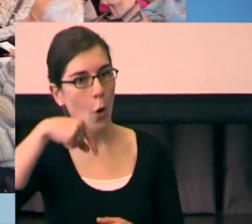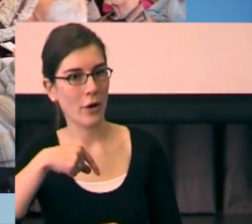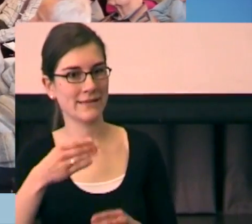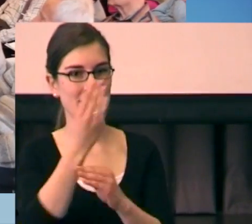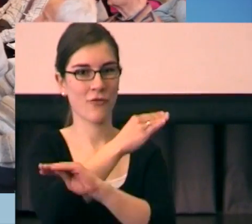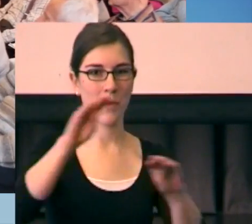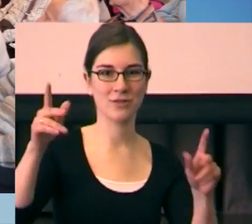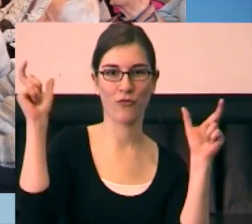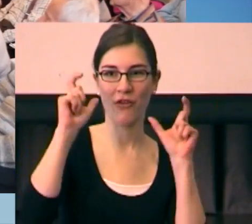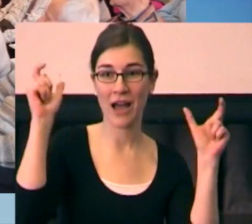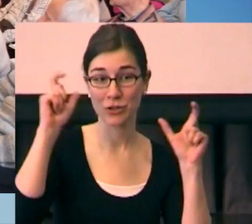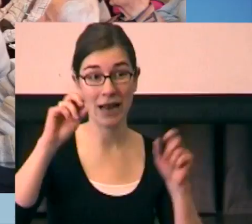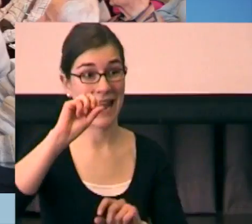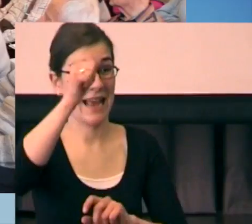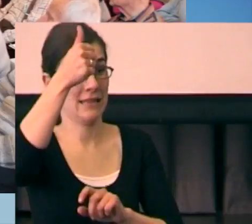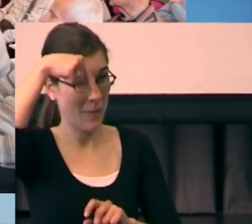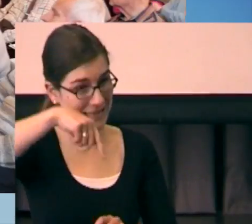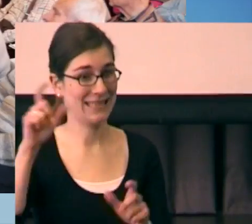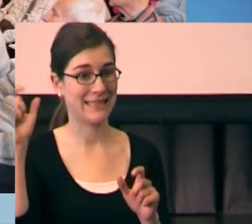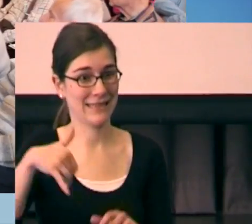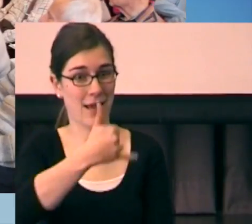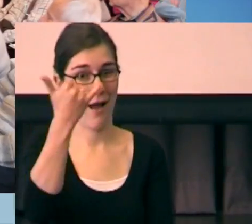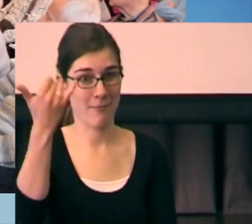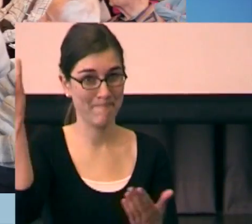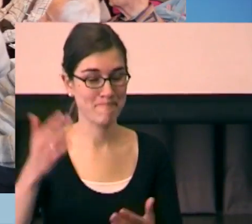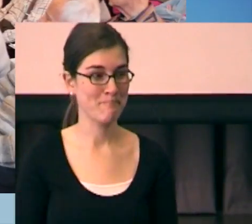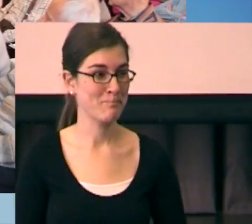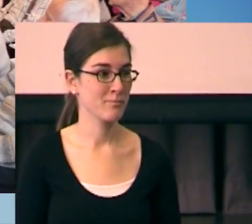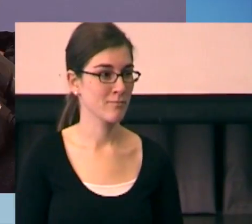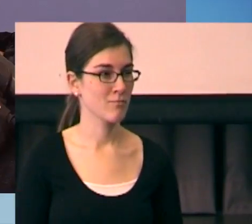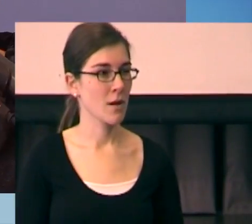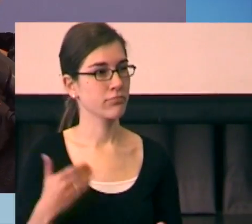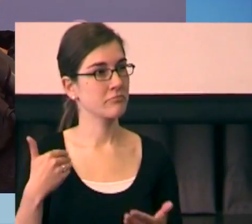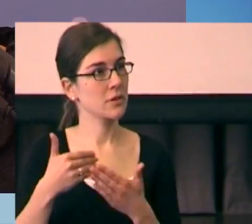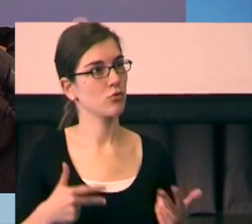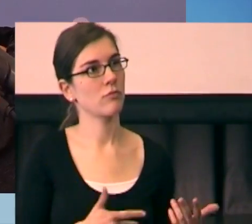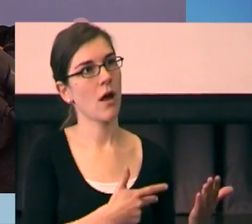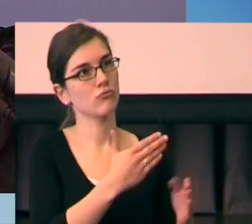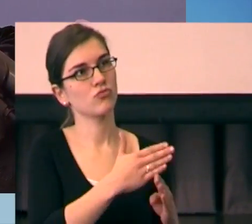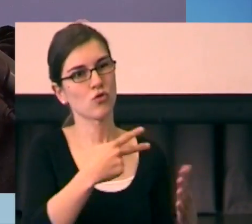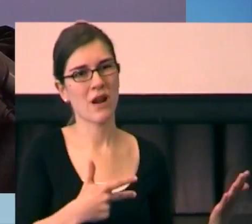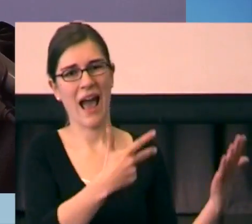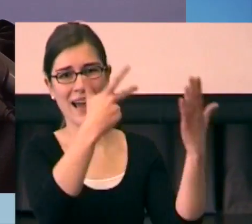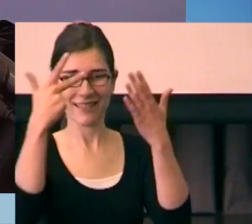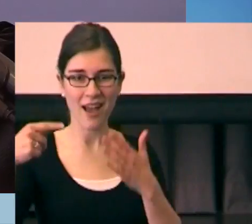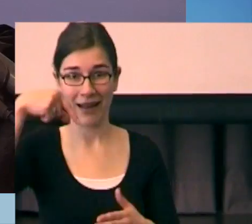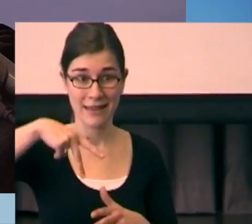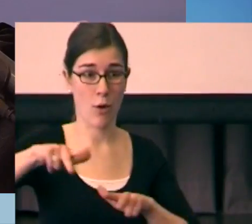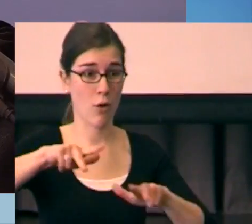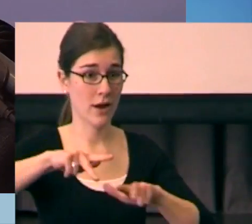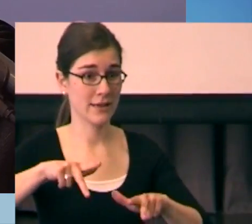Informationsveranstaltung, der ersten in diesem Jahr. Seit nunmehr acht Jahren organisieren wir das